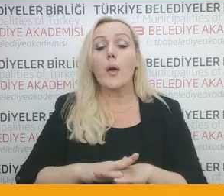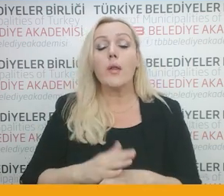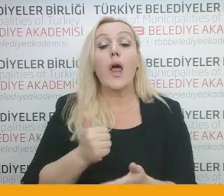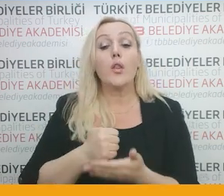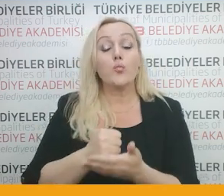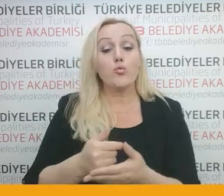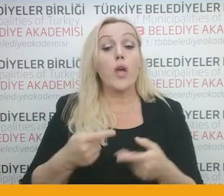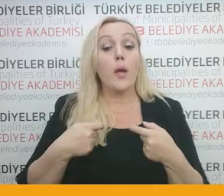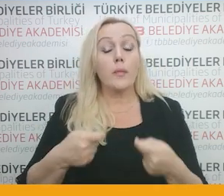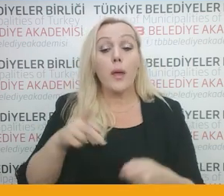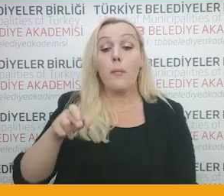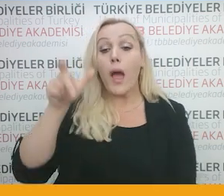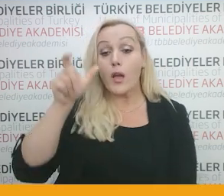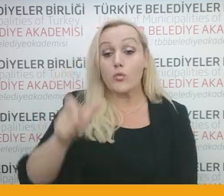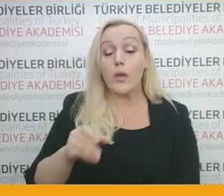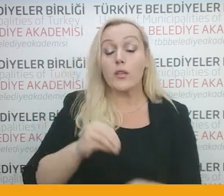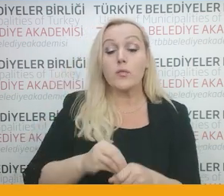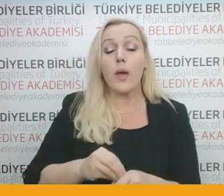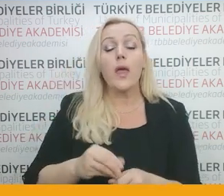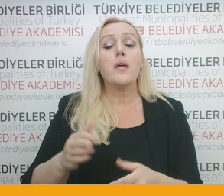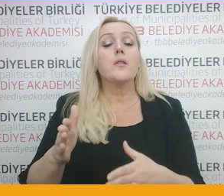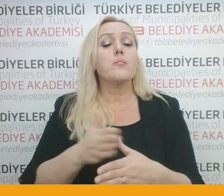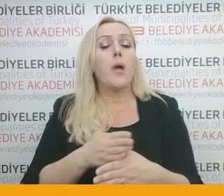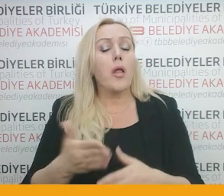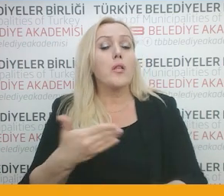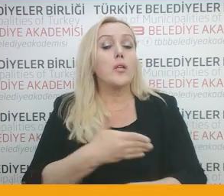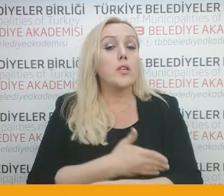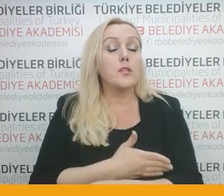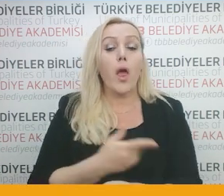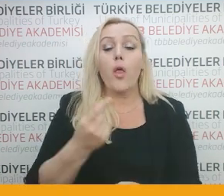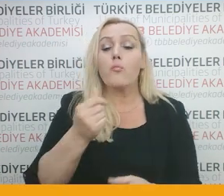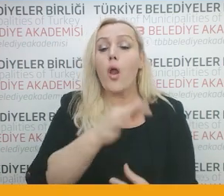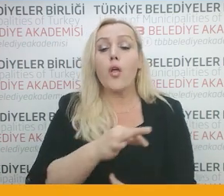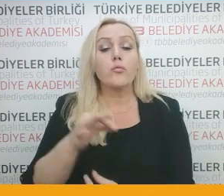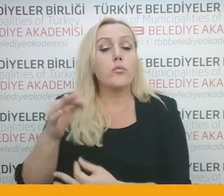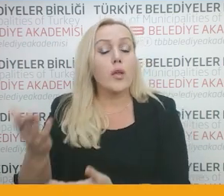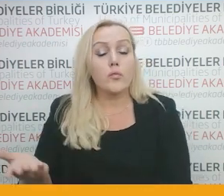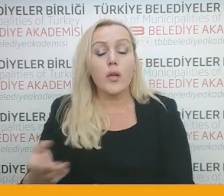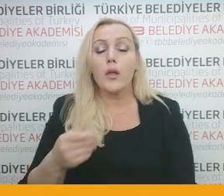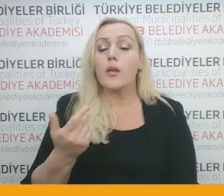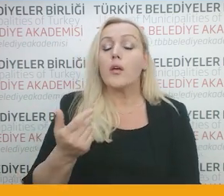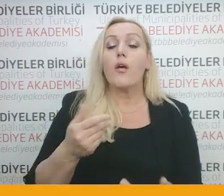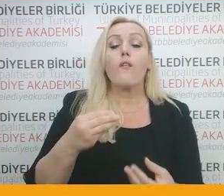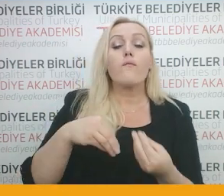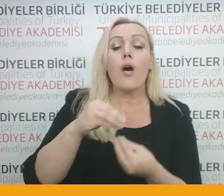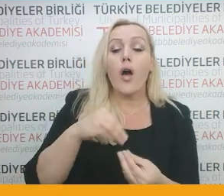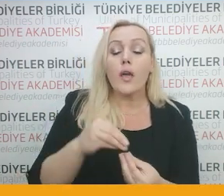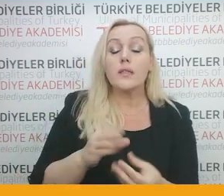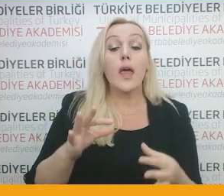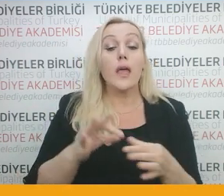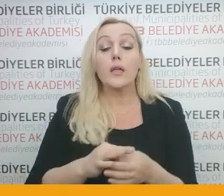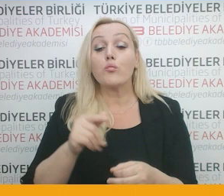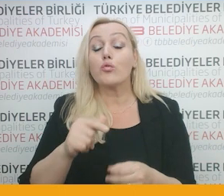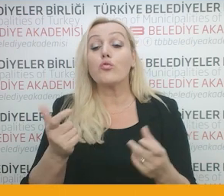gideri bir personel gideri midir? Mal ve hizmet alımı mıdır? Bir sermaye transferi midir? Bir faiz gideri midir? Bunları nerede